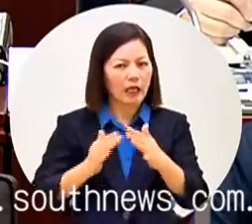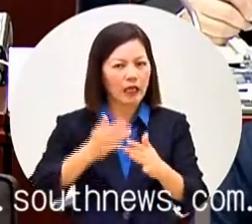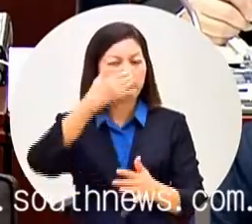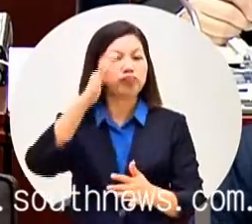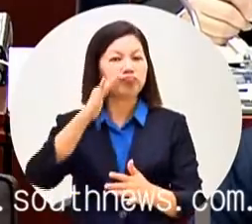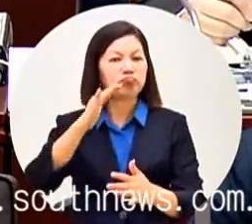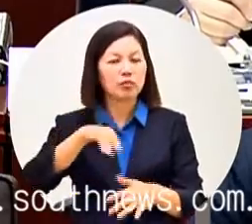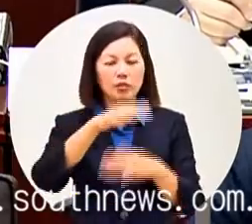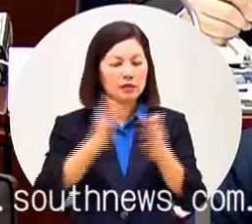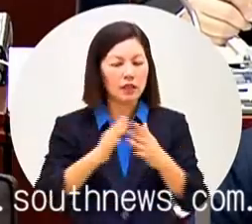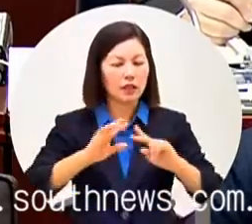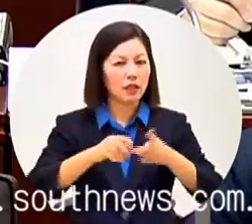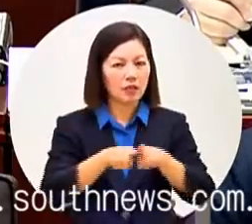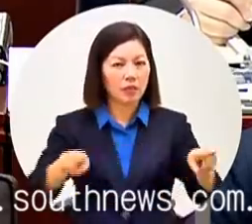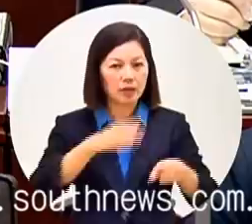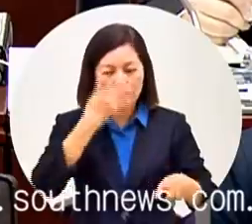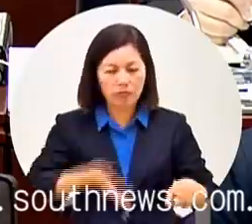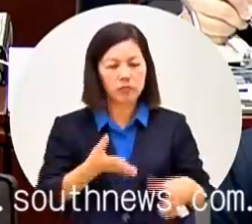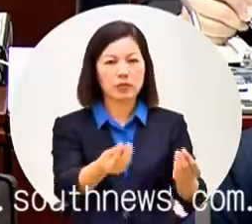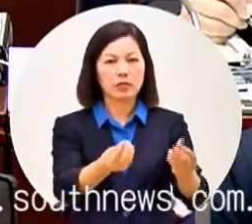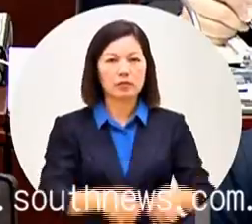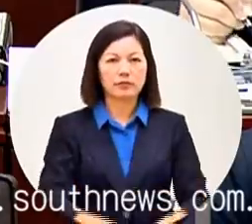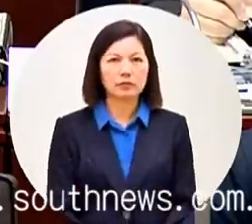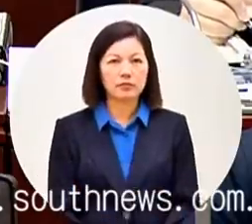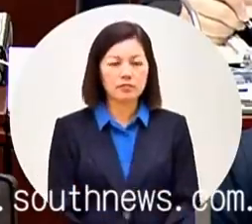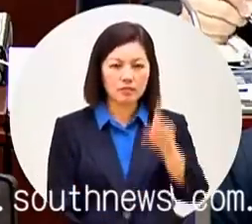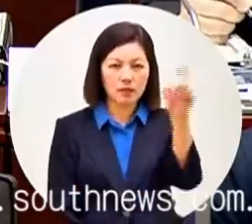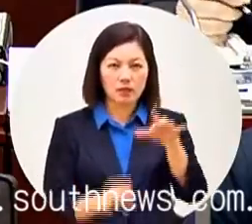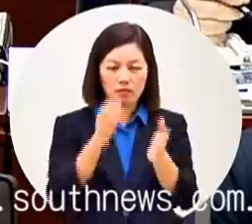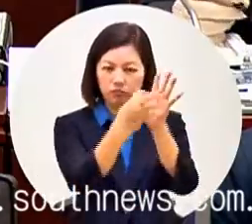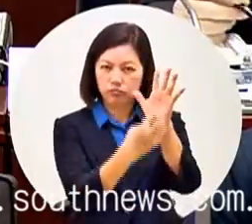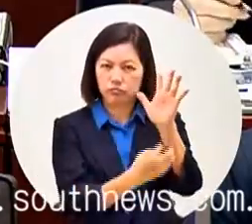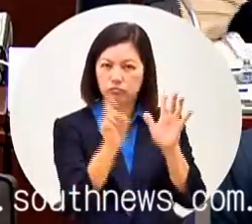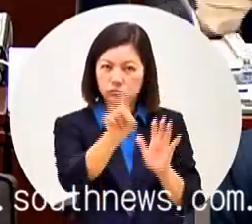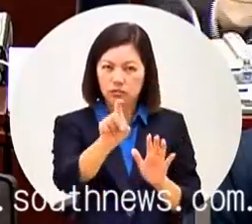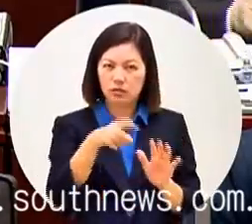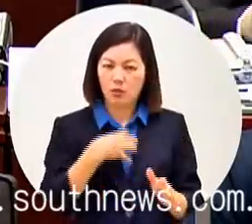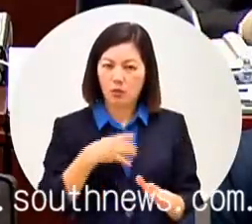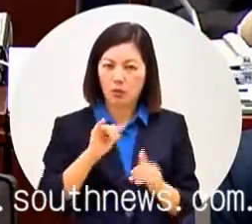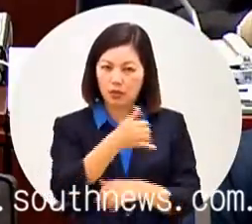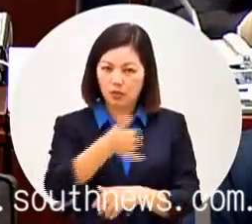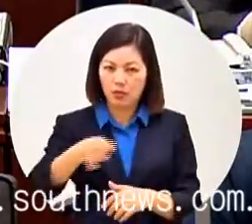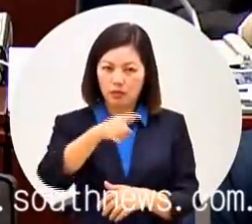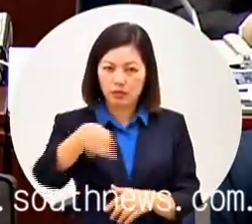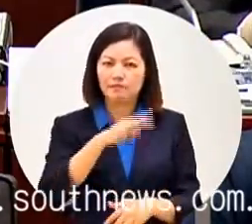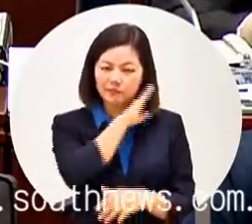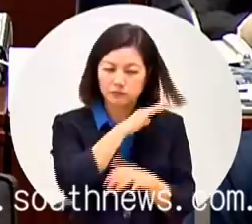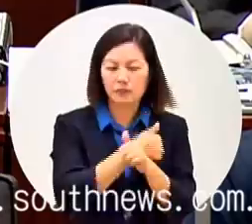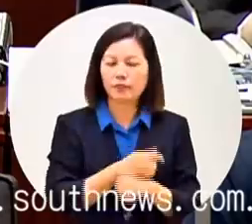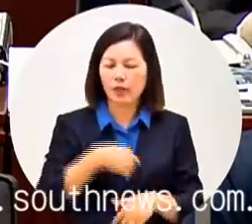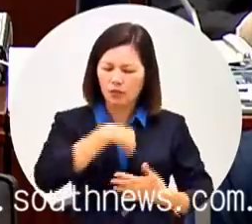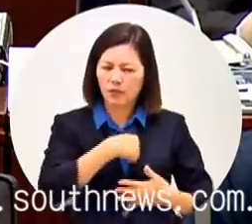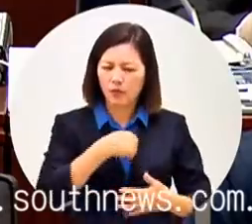和平没有输家，这十个字是请五位议员来参考，代表我的内心。我也